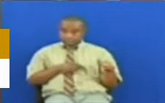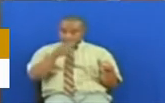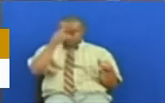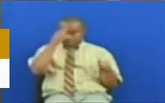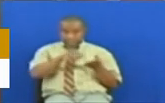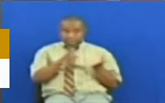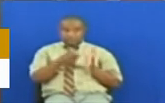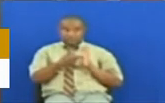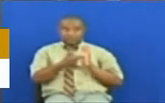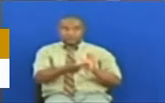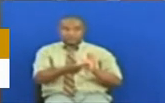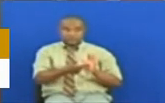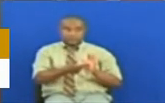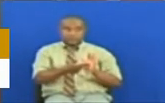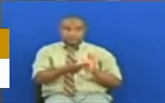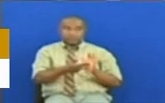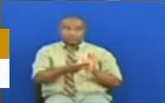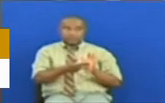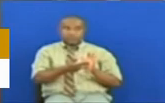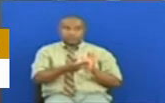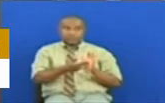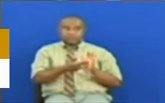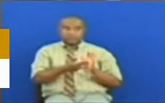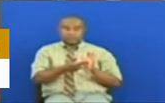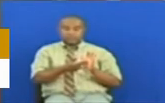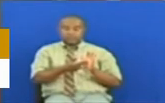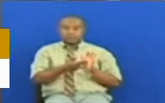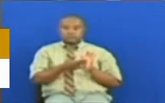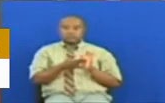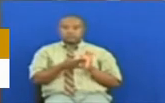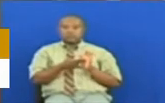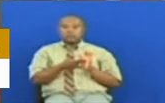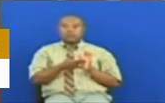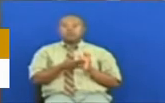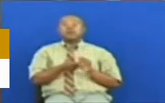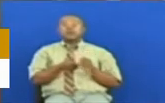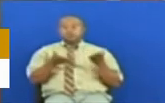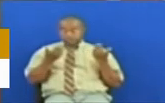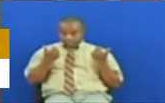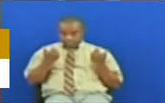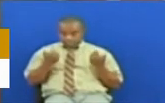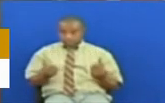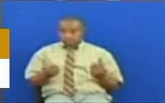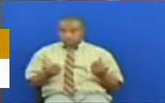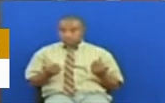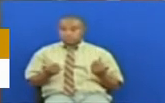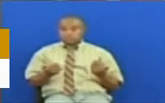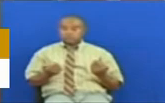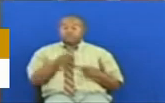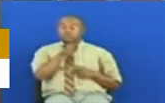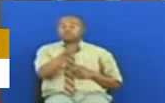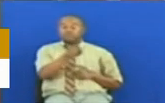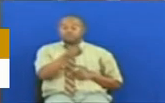yeye ametoa mfano wa shilingi 100, lakini anaweza hata mtu akasema ni shilingi 10, kwa sababu sheria ikishakusema ndio imekwisha kusema. Kwa hiyo hilo